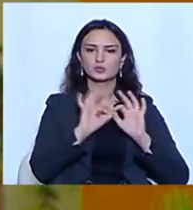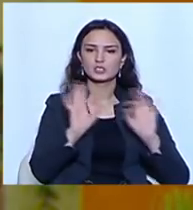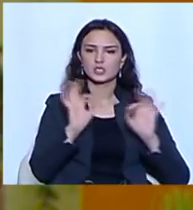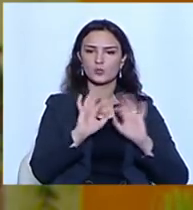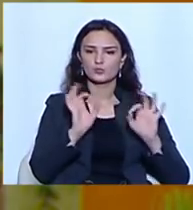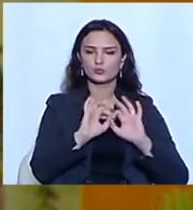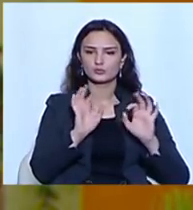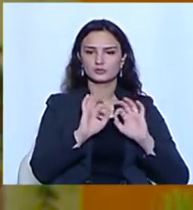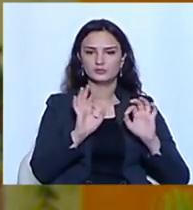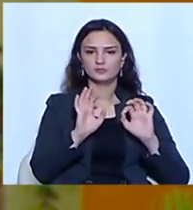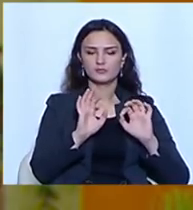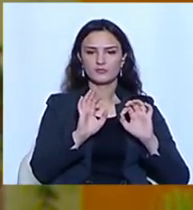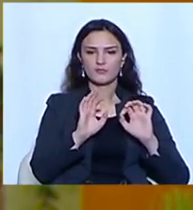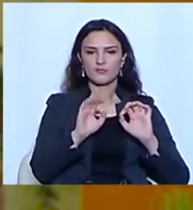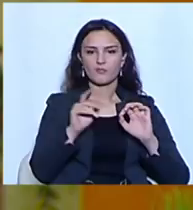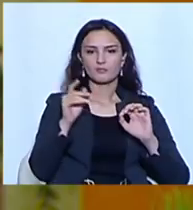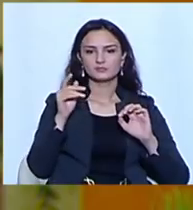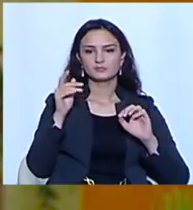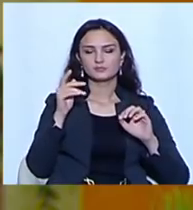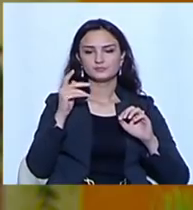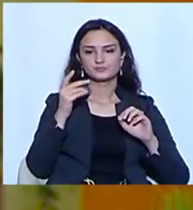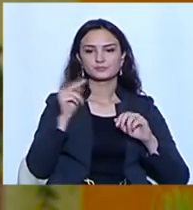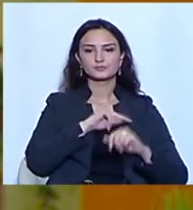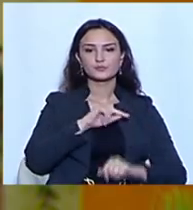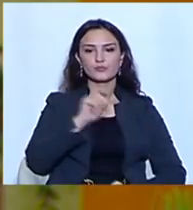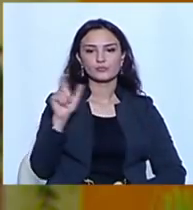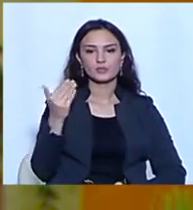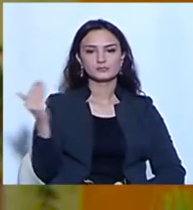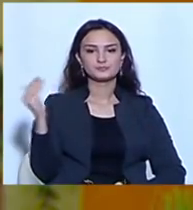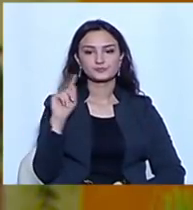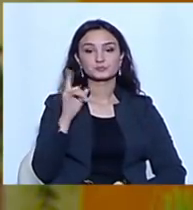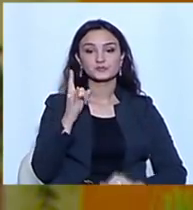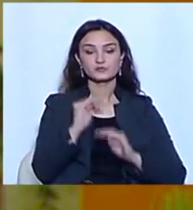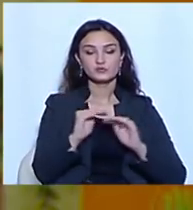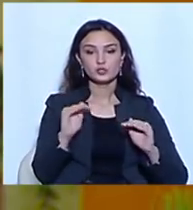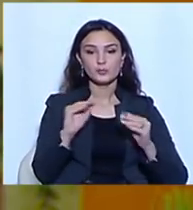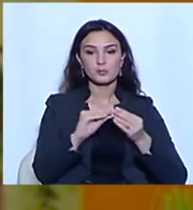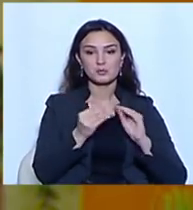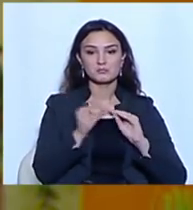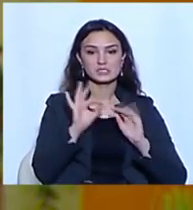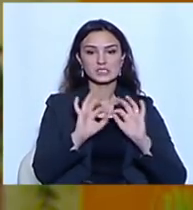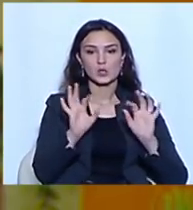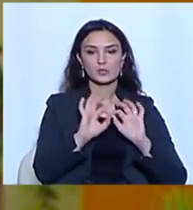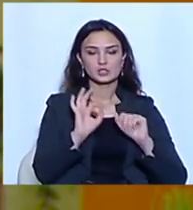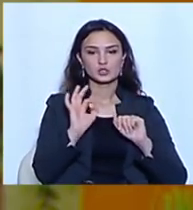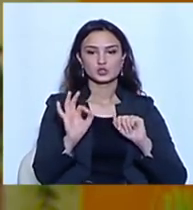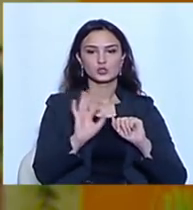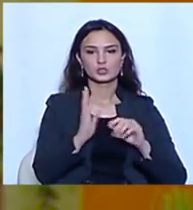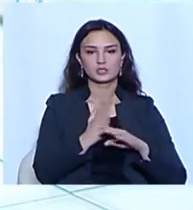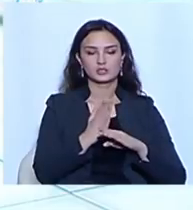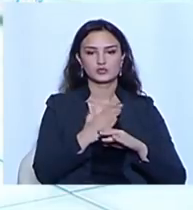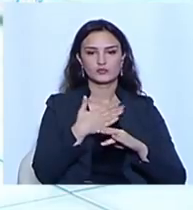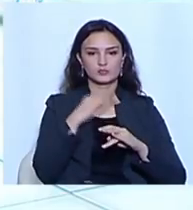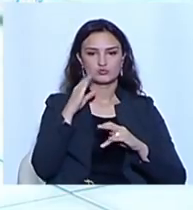საუბრობთ კულისებში კოლეგებისათვის, რომ ბავშვის პრობლემებზე საუბარი არ არის სწორი იზოლირებულად, რომ